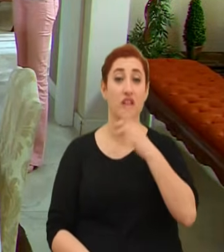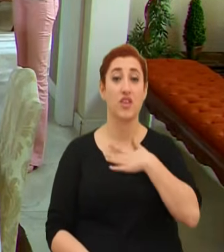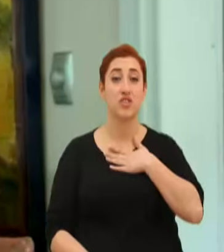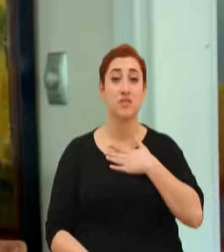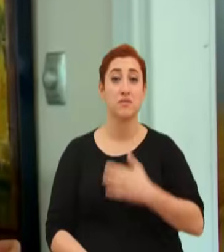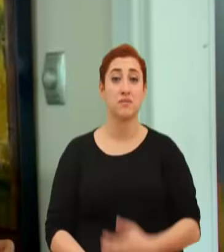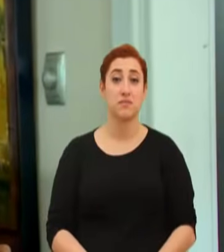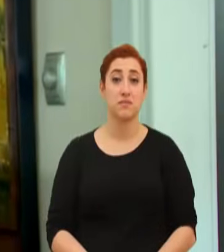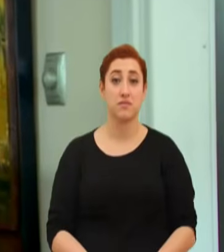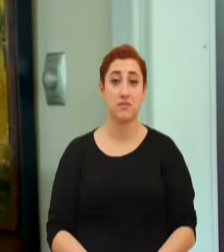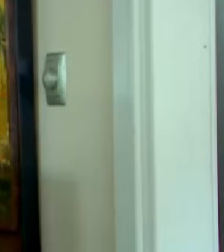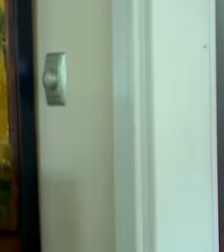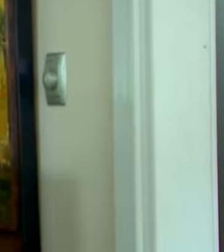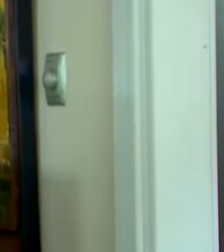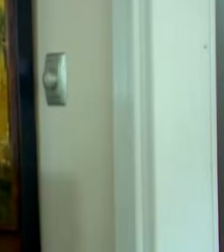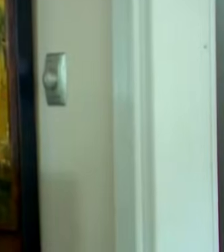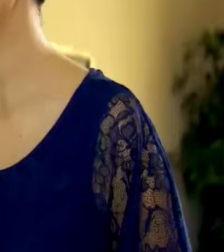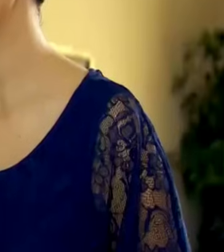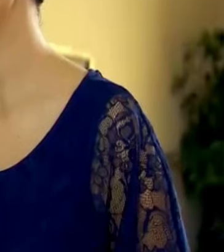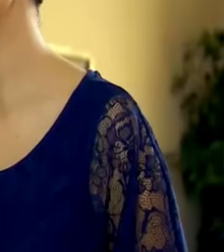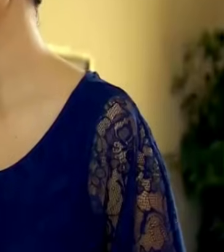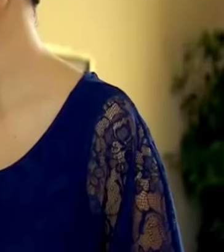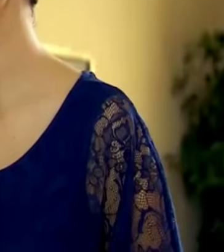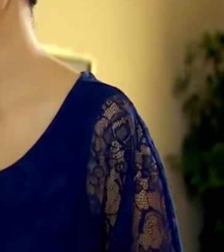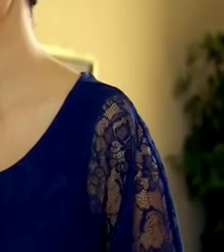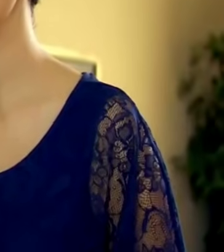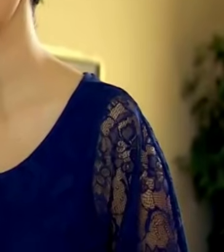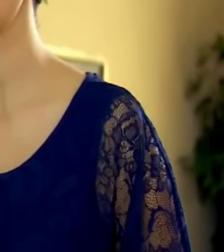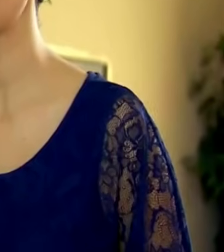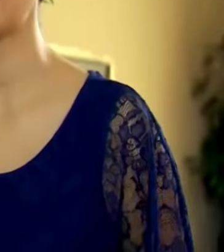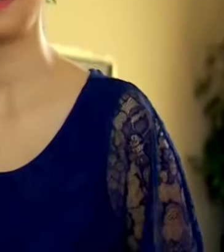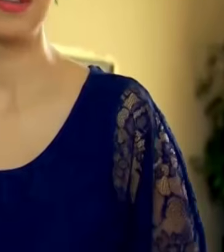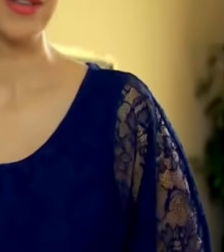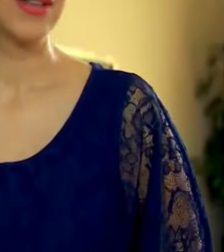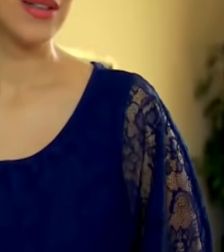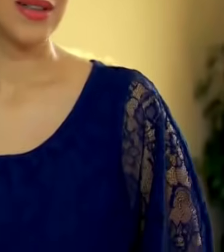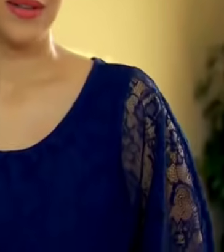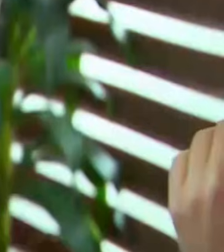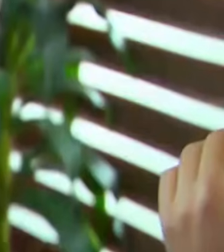Dayıcığım. Nazlı kahroldu. Ağlamaklı gözlerle bakıyor Serpil'le Biricik'e.